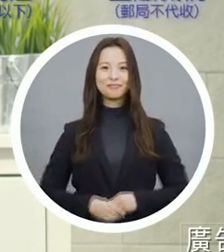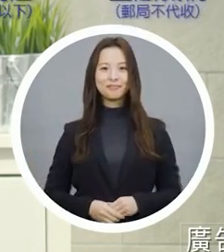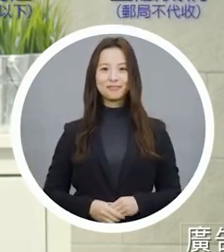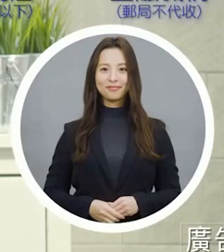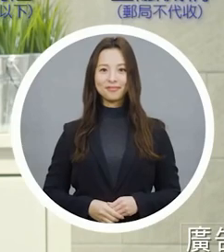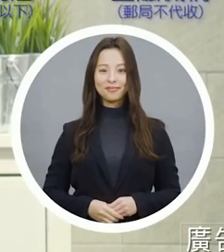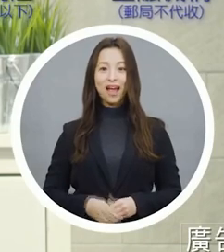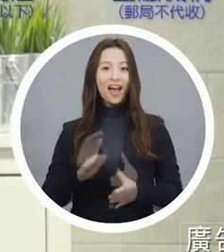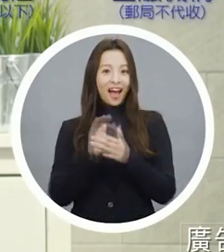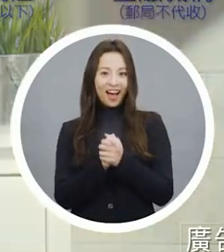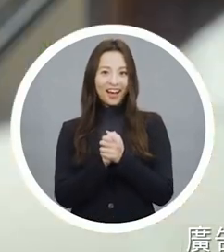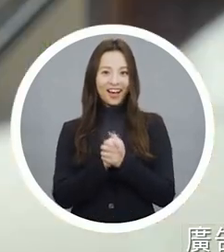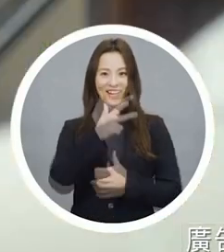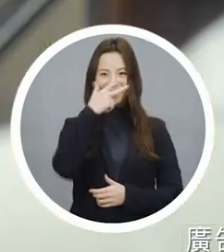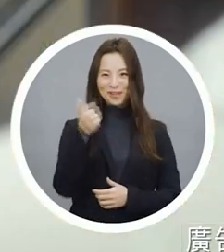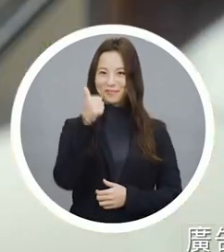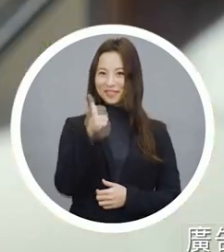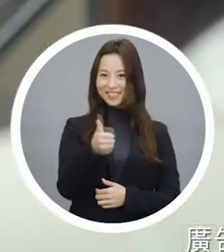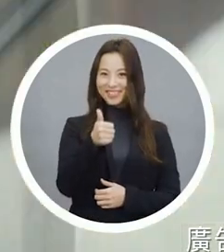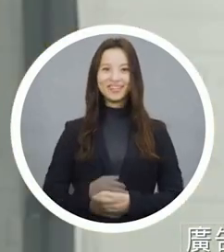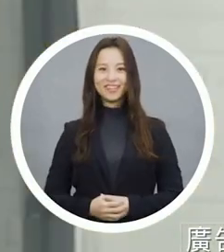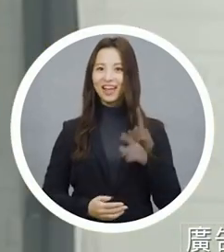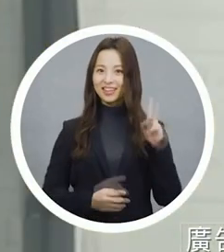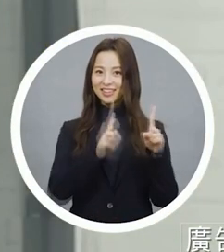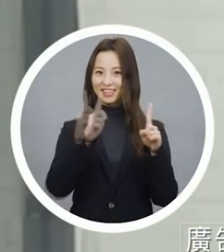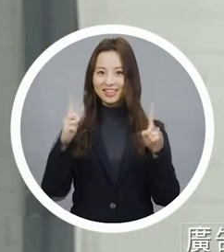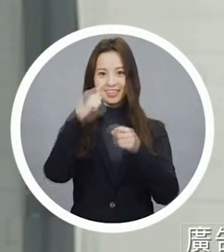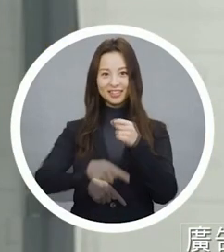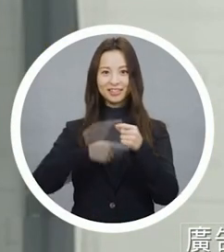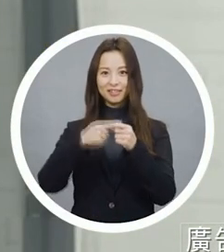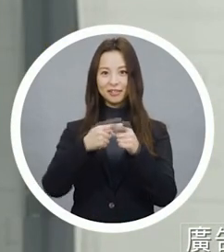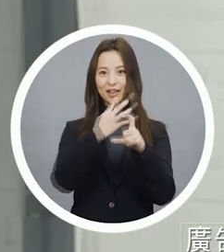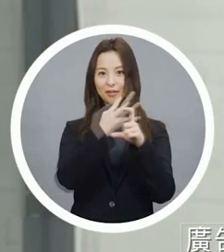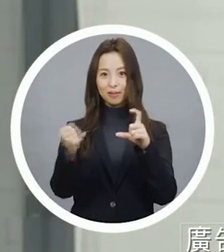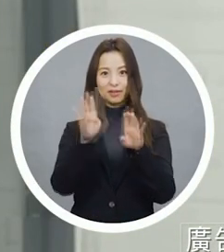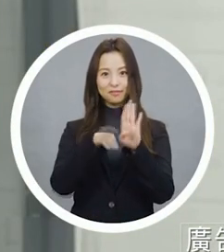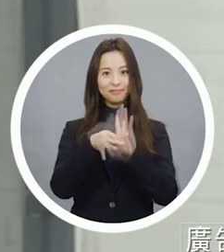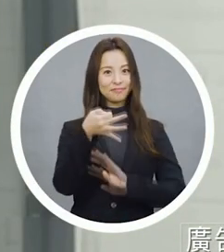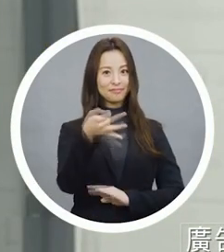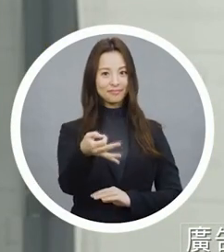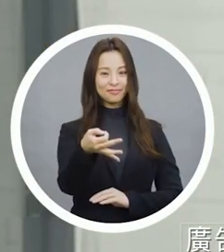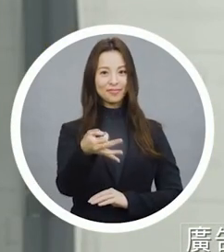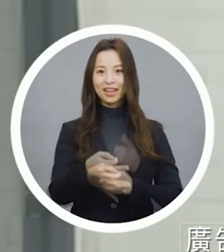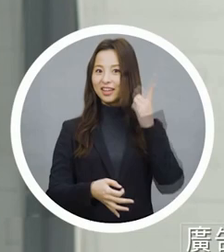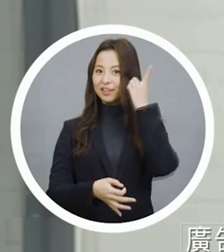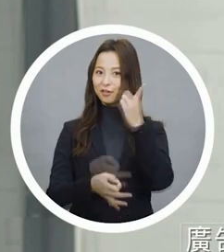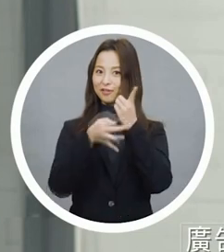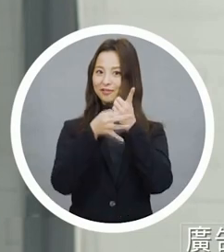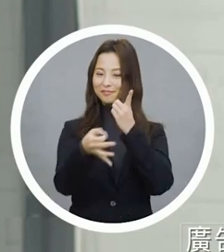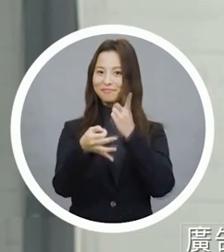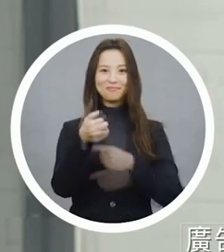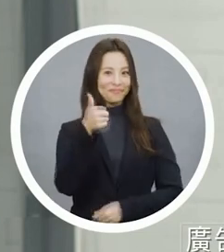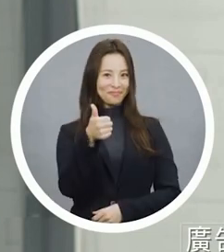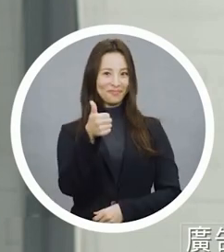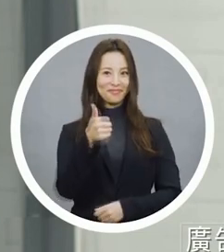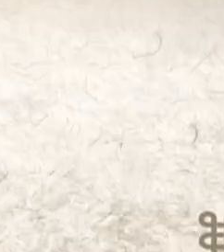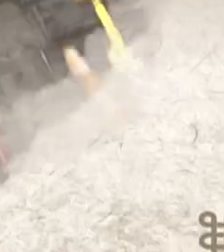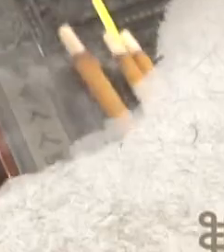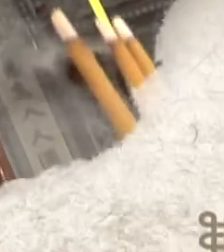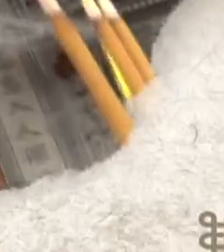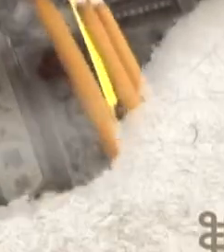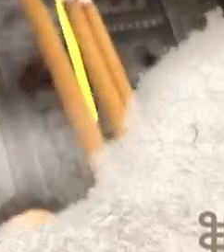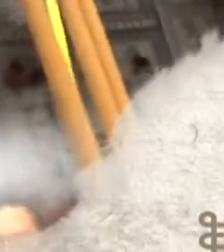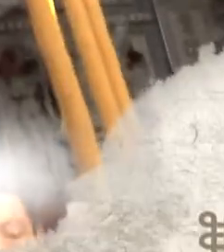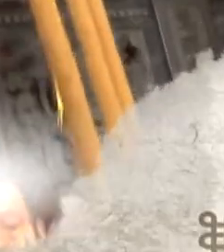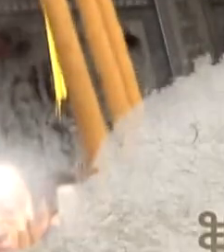防疫缴税都安心。 也太方便了吧！ 111年使用牌照税开征，智慧缴纳看安心。 基